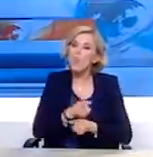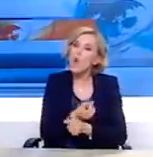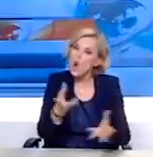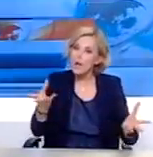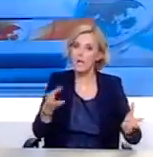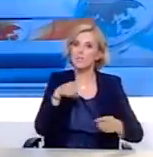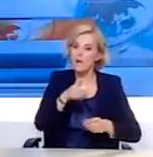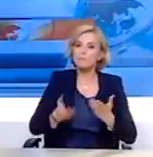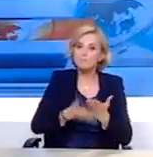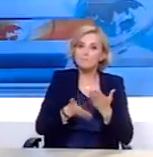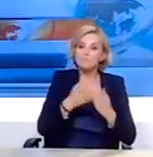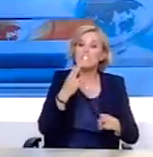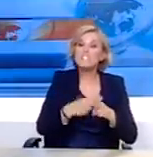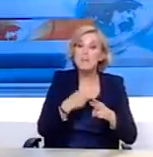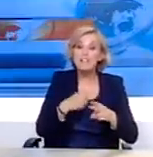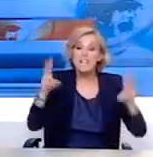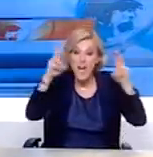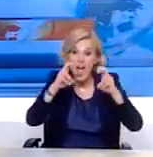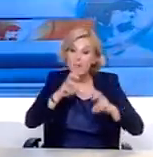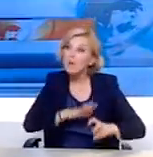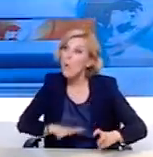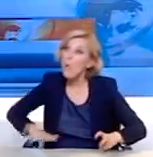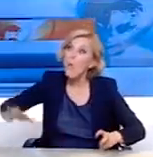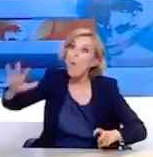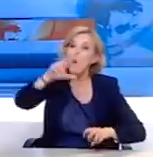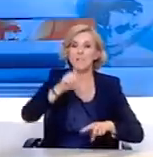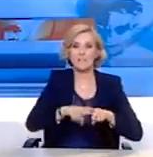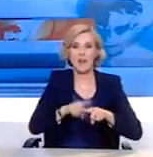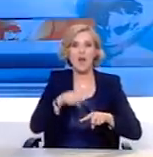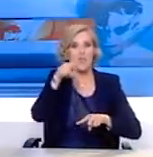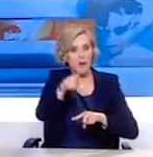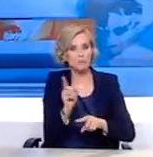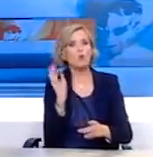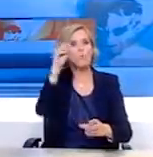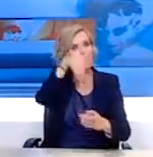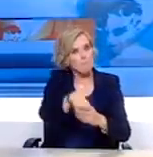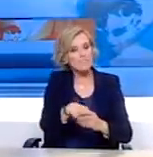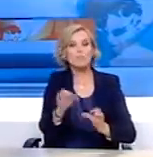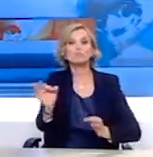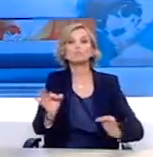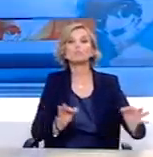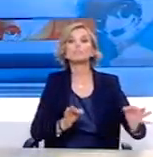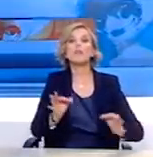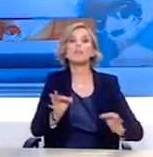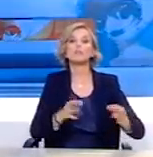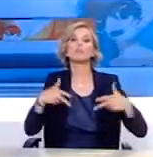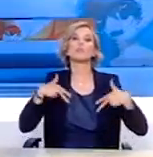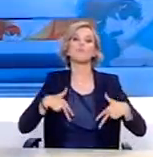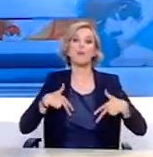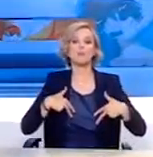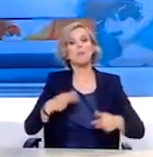κάνουν αυτή την σημαντική ενέργεια. Και εντάσσεται στο συνολικό στρατηγικό σχεδιασμό της κυβέρνησης, έτσι ώστε να